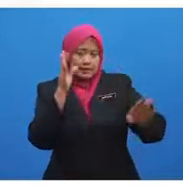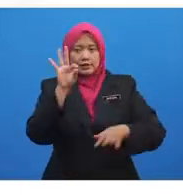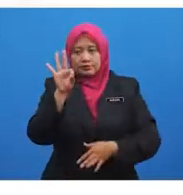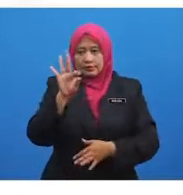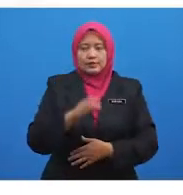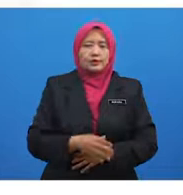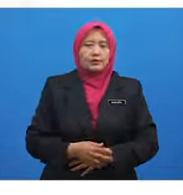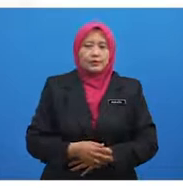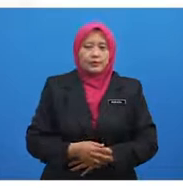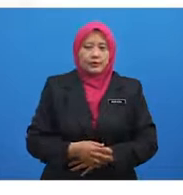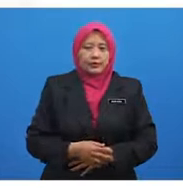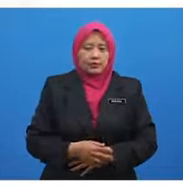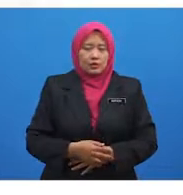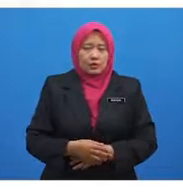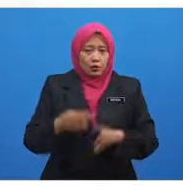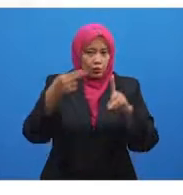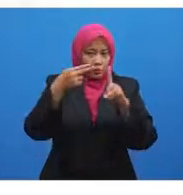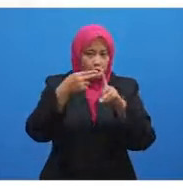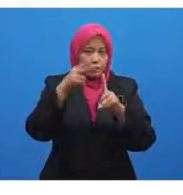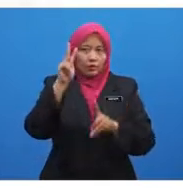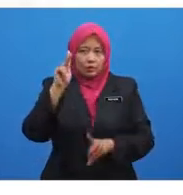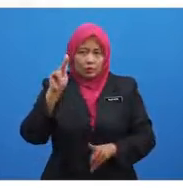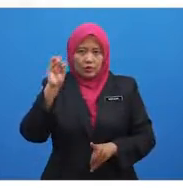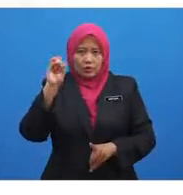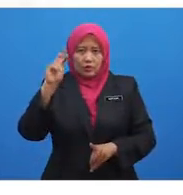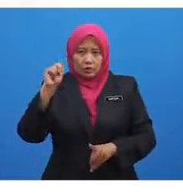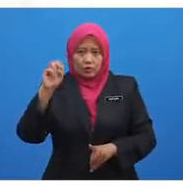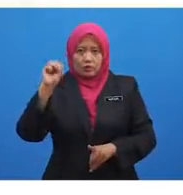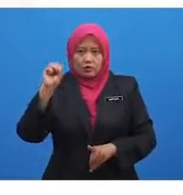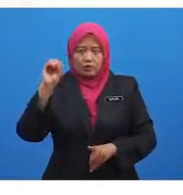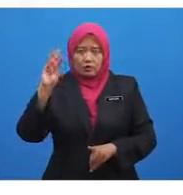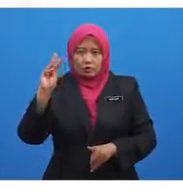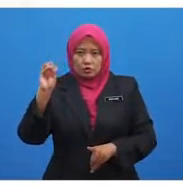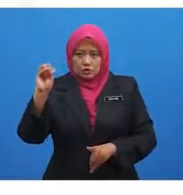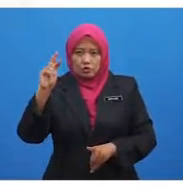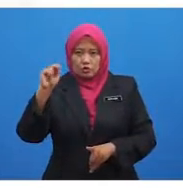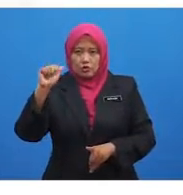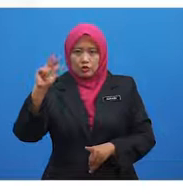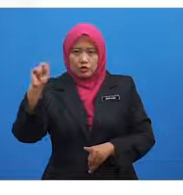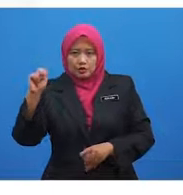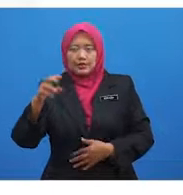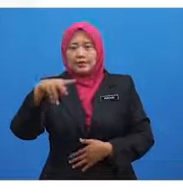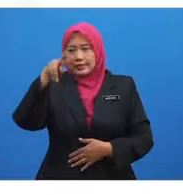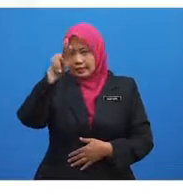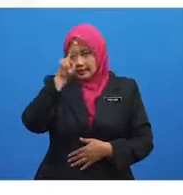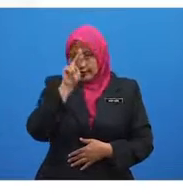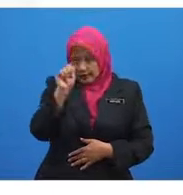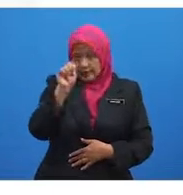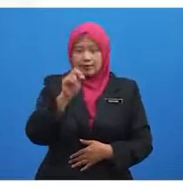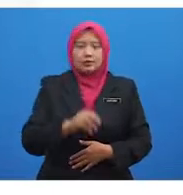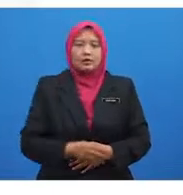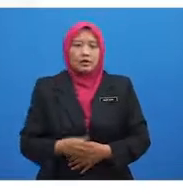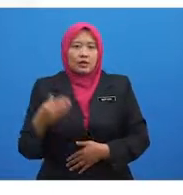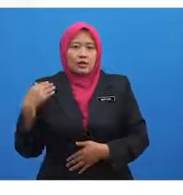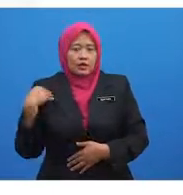jelas penggunaan huruf konsonan N yang digunakan sehingga menimbulkan unsur